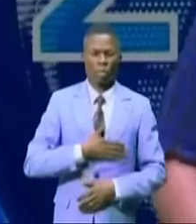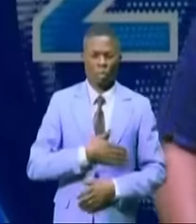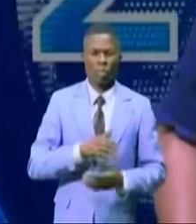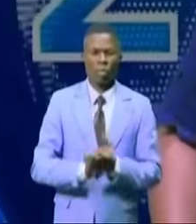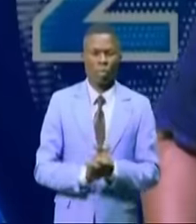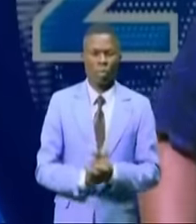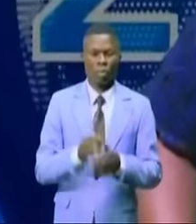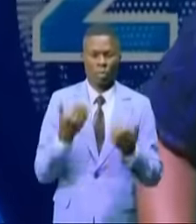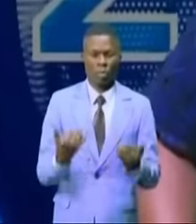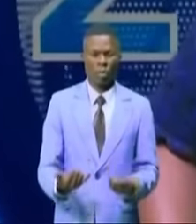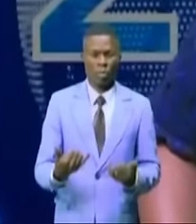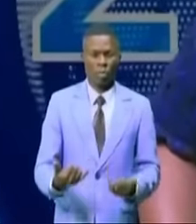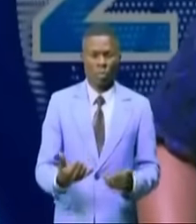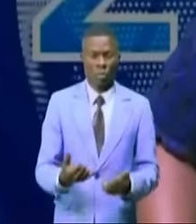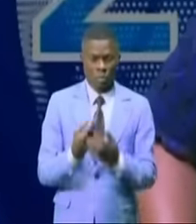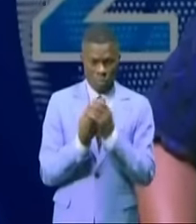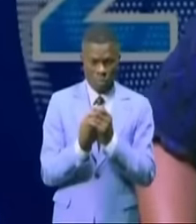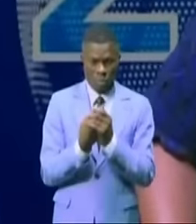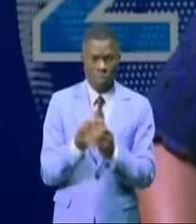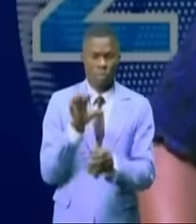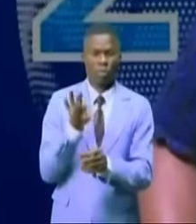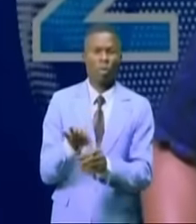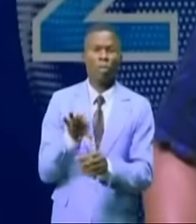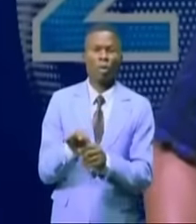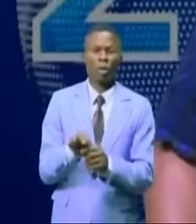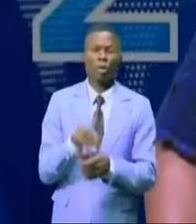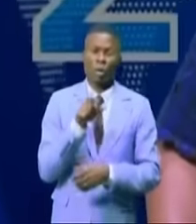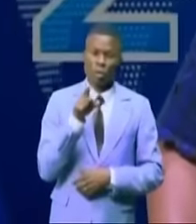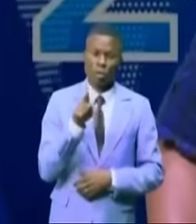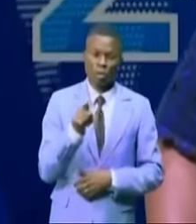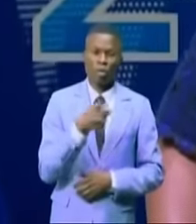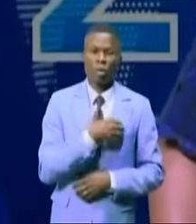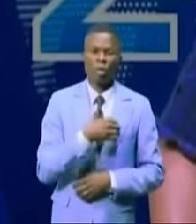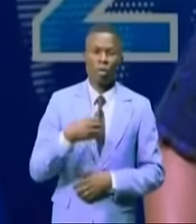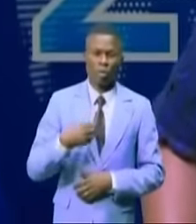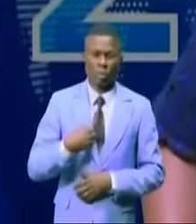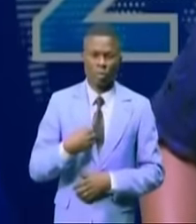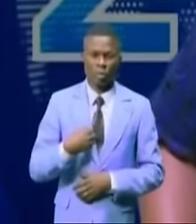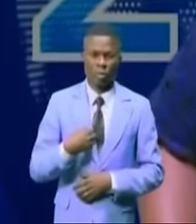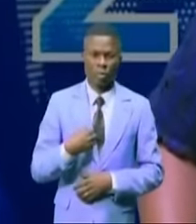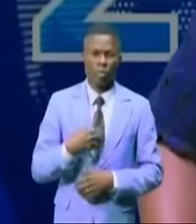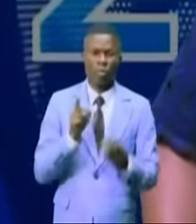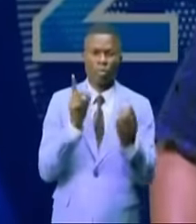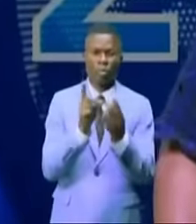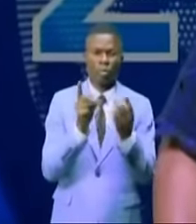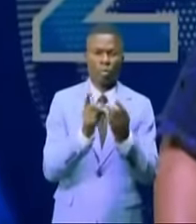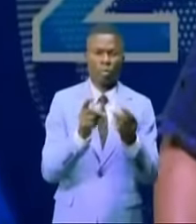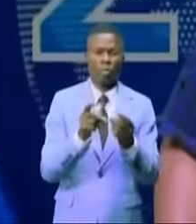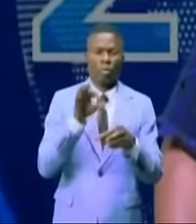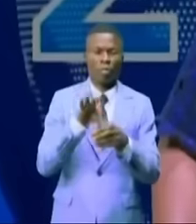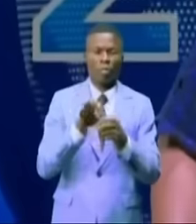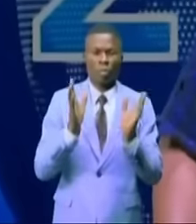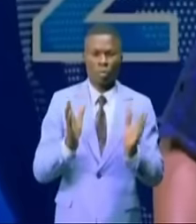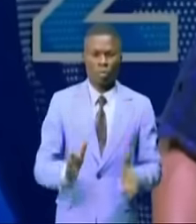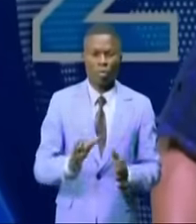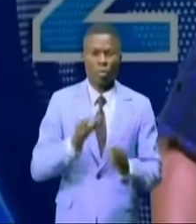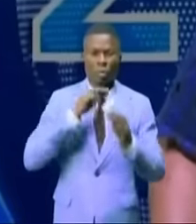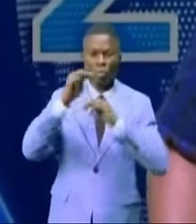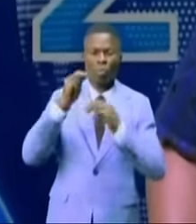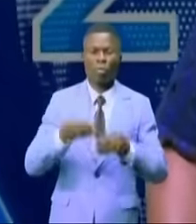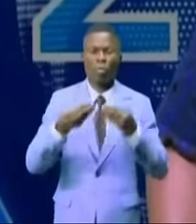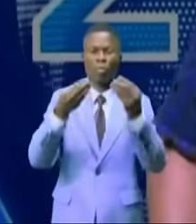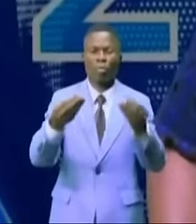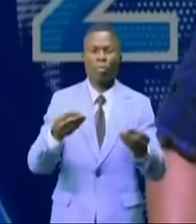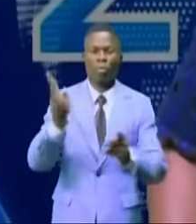nous sommes à quelques jours de scrutin. Vous avez approché vos électeurs. Quel message avez-vous précisément à